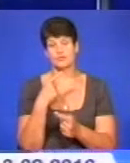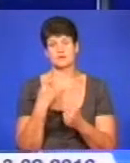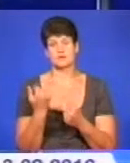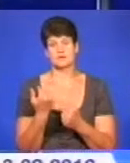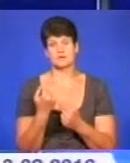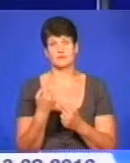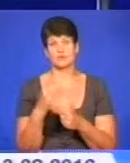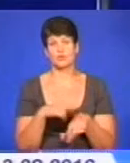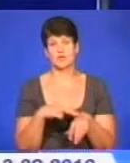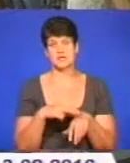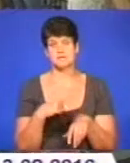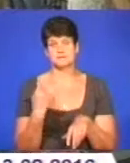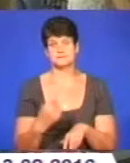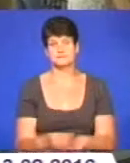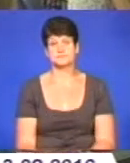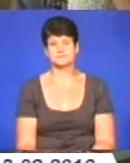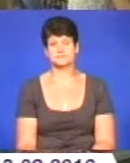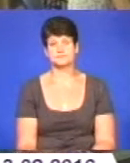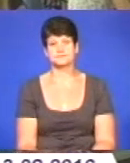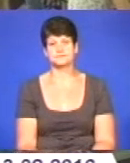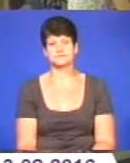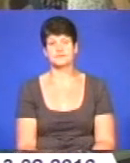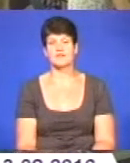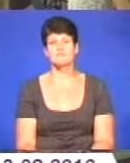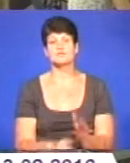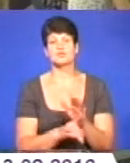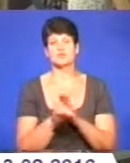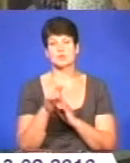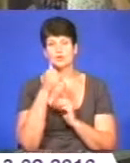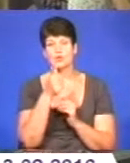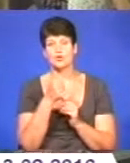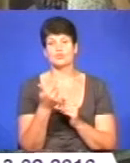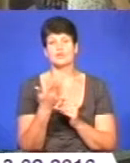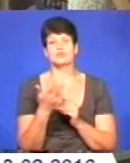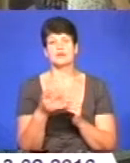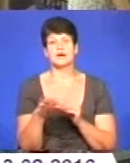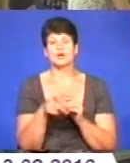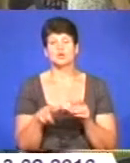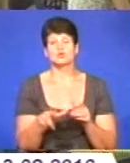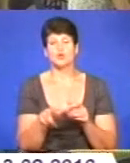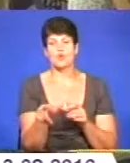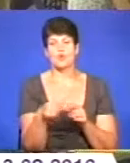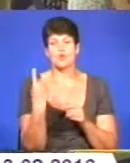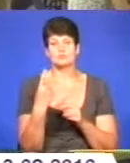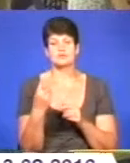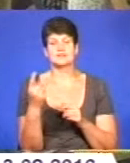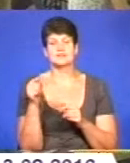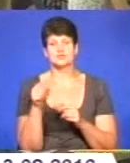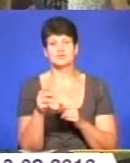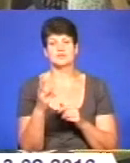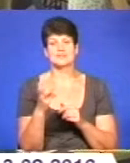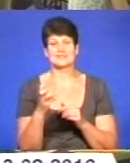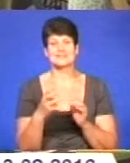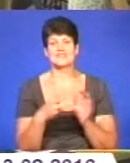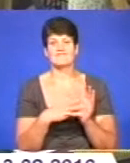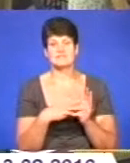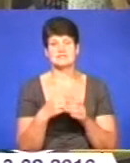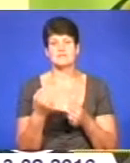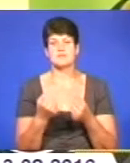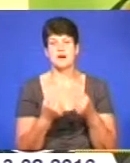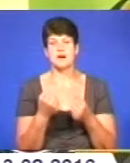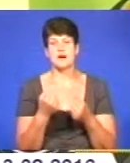управлінні поліції. Від початку року на дорогах краю сталося 1048 аварій, тоді як минулоріч – майже